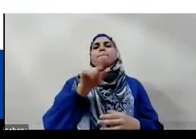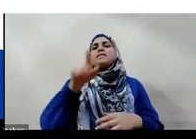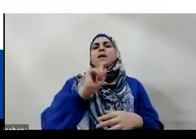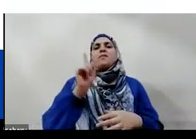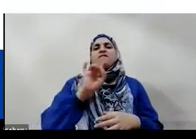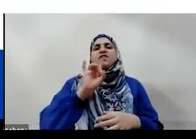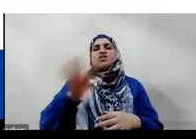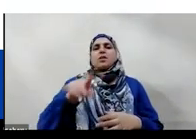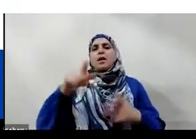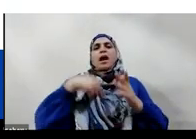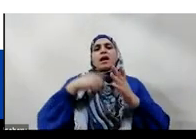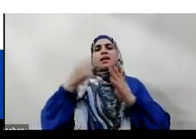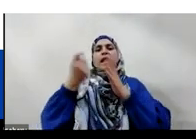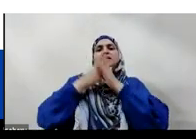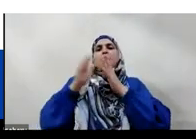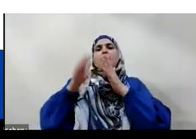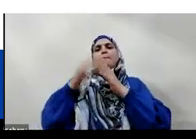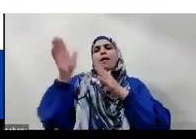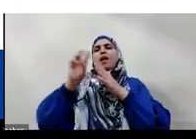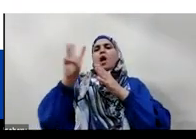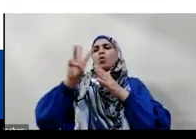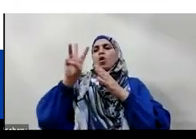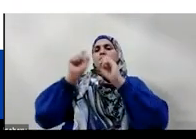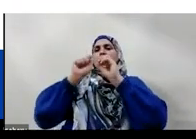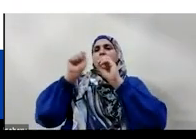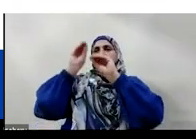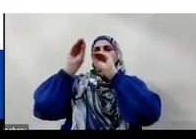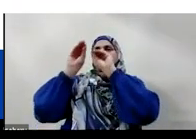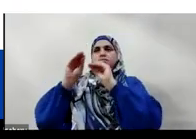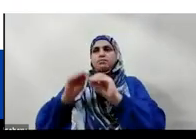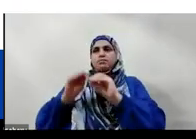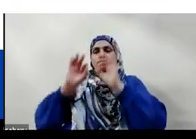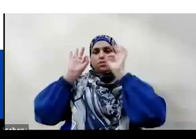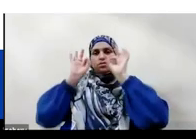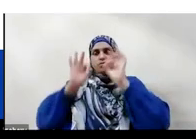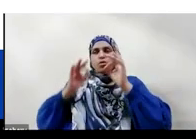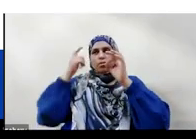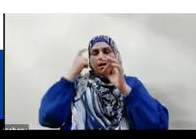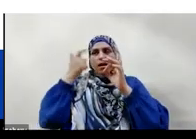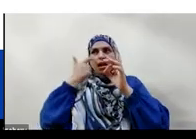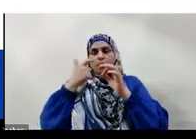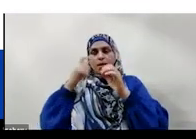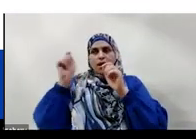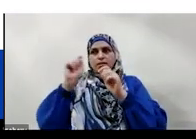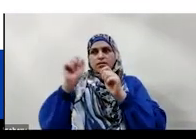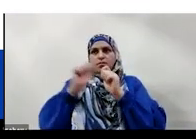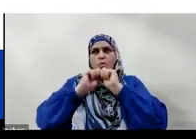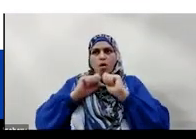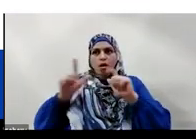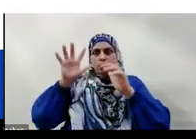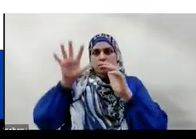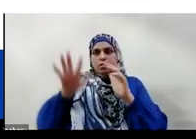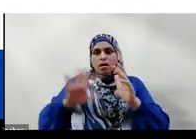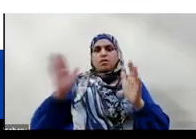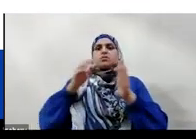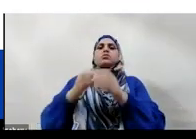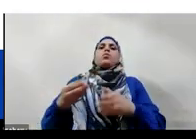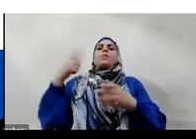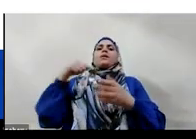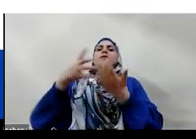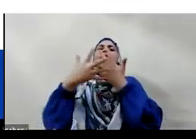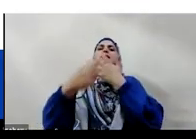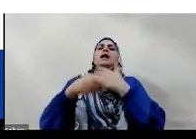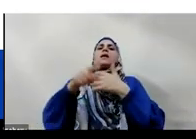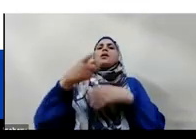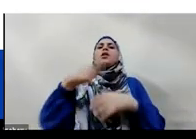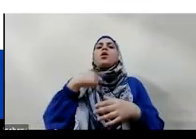ينفعش اسلم الابلكيشن من غير ما اسلم ستادي ريسيرش اوبجكتيف. اجان بيقول لي ما تذكرش اسم جامعه في الولايات المتحده الامريكيه، وما تذكرش